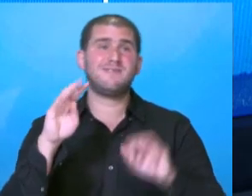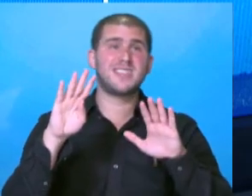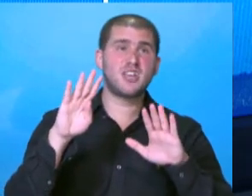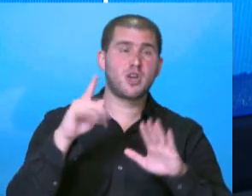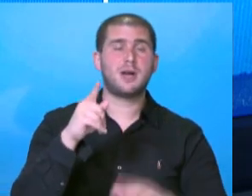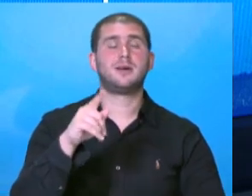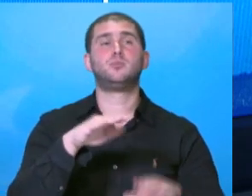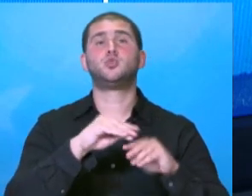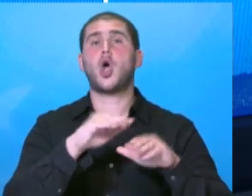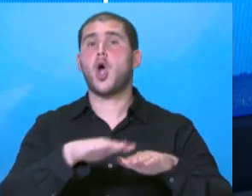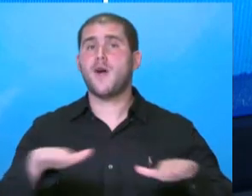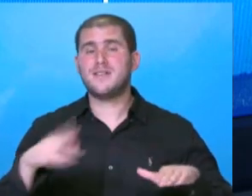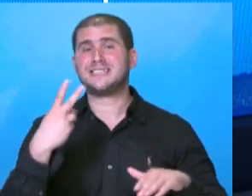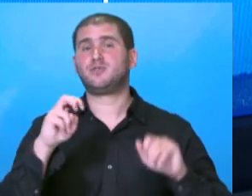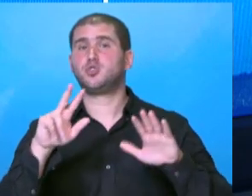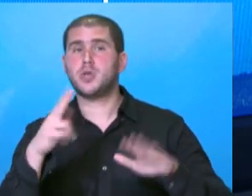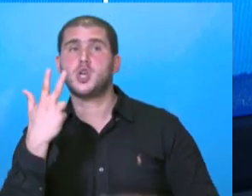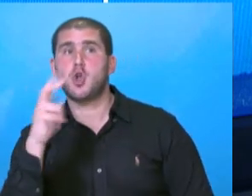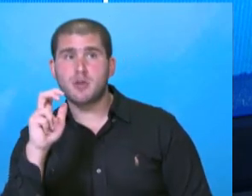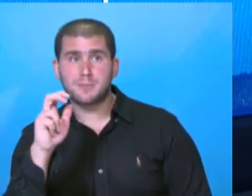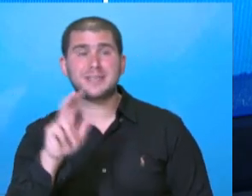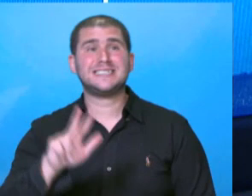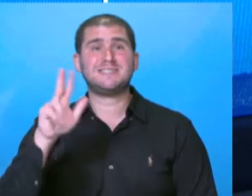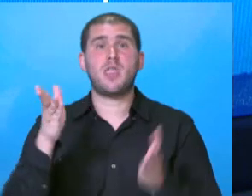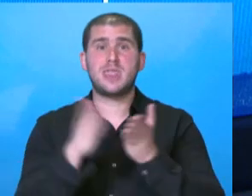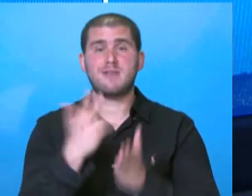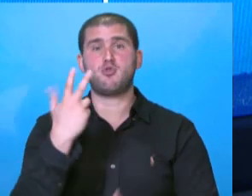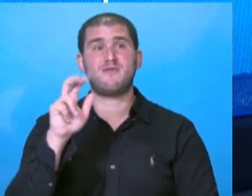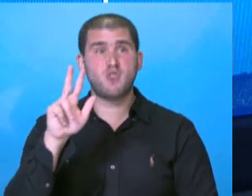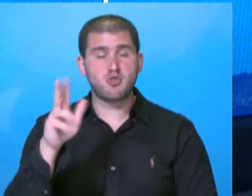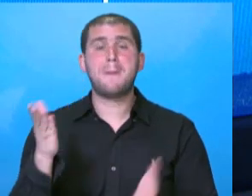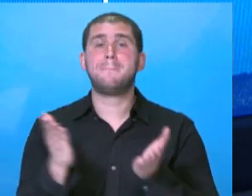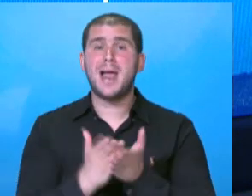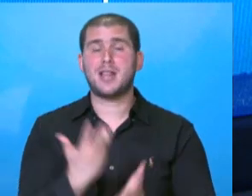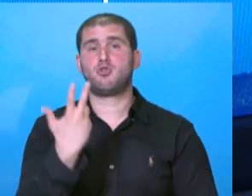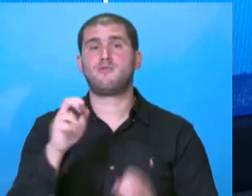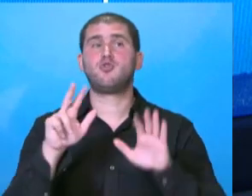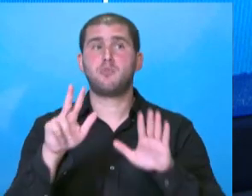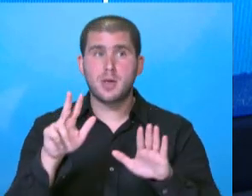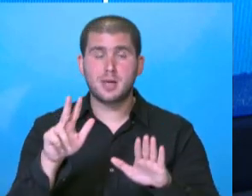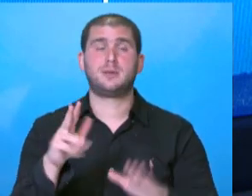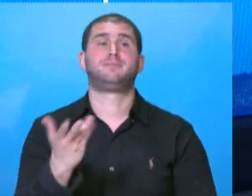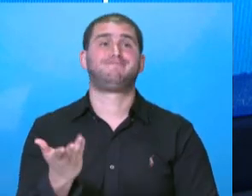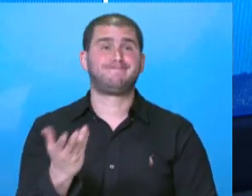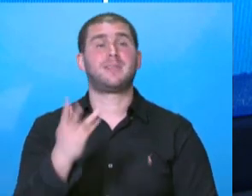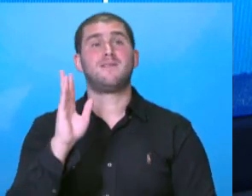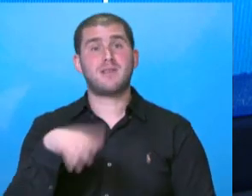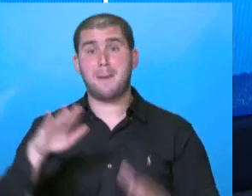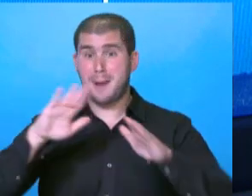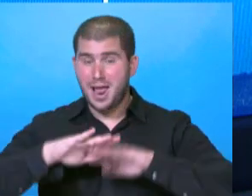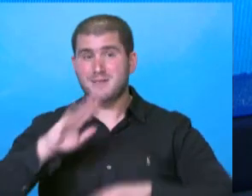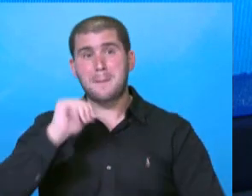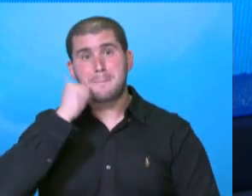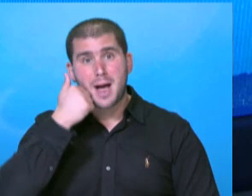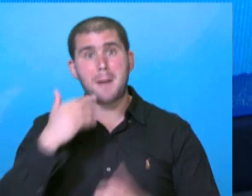לאורך מישור החוף, 28-30, בצפון הנגב 33, באילת 38 מעלות, וכאמור, גם הלילה, גם מחר